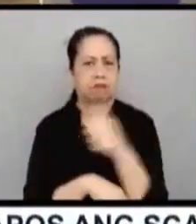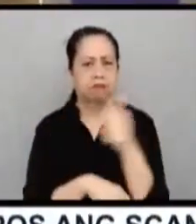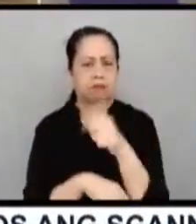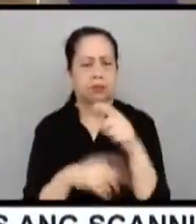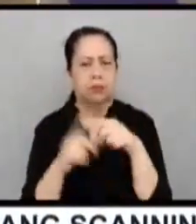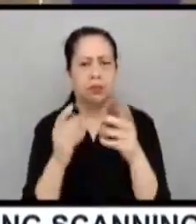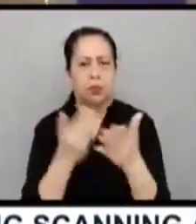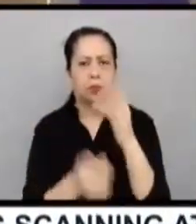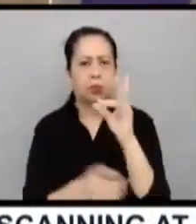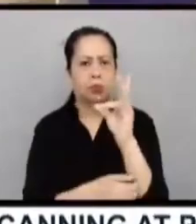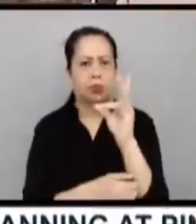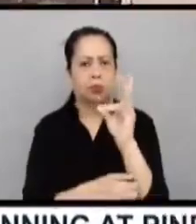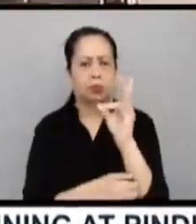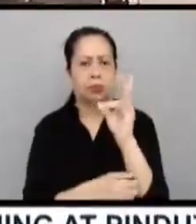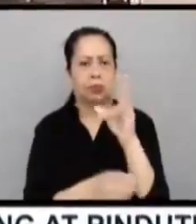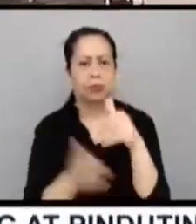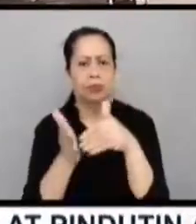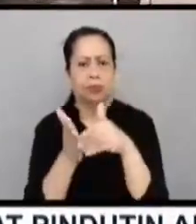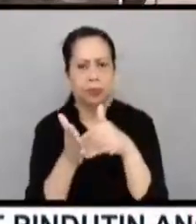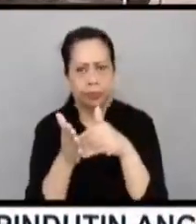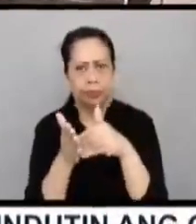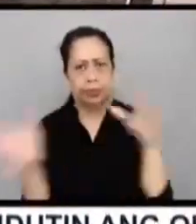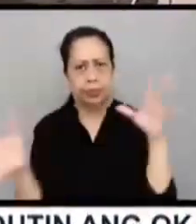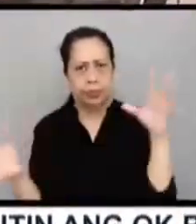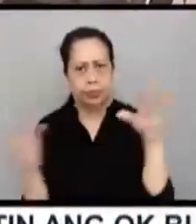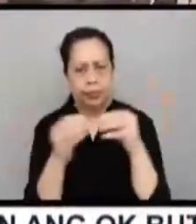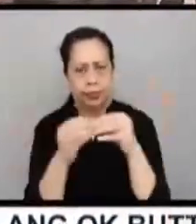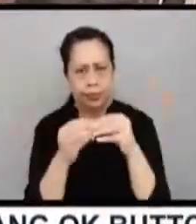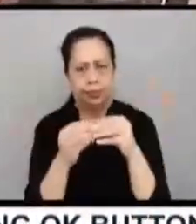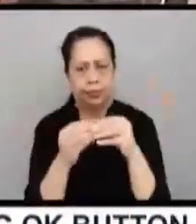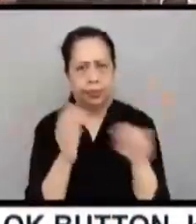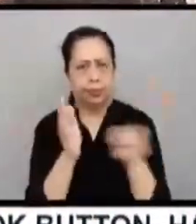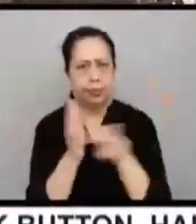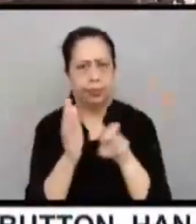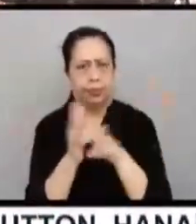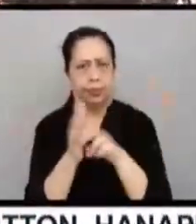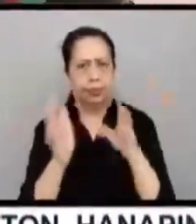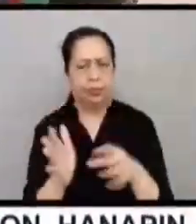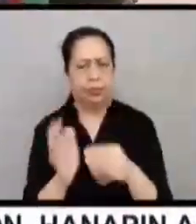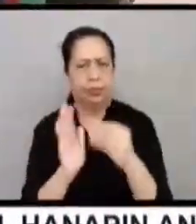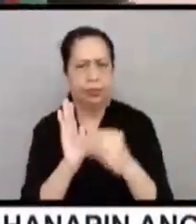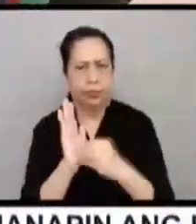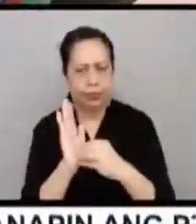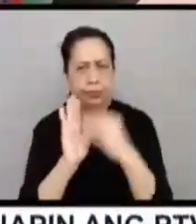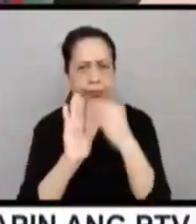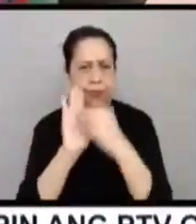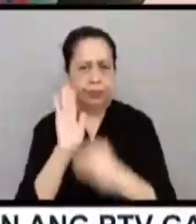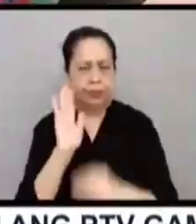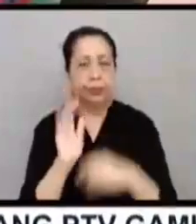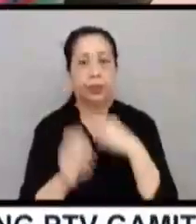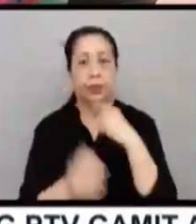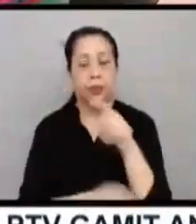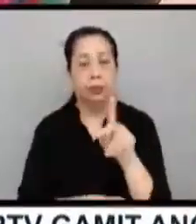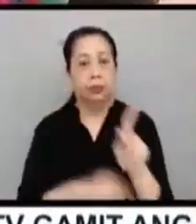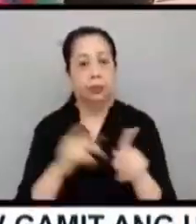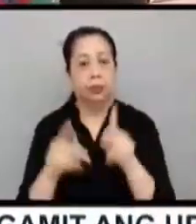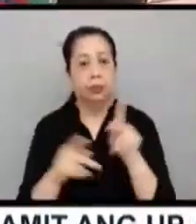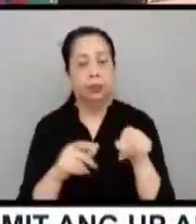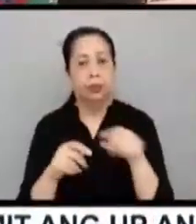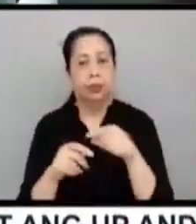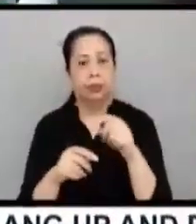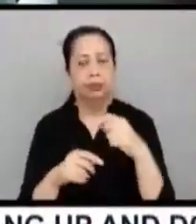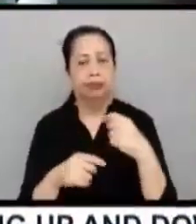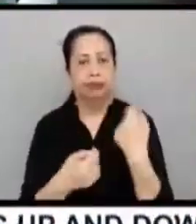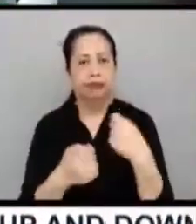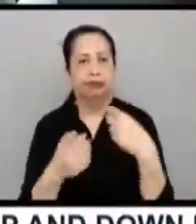nasa 70,000 nakabuang bilang na pasahero ang kanilang naitala. Ayon naman sa mga nakausap ko mga teller ng mga